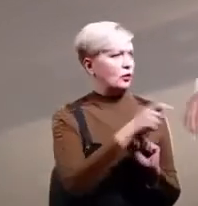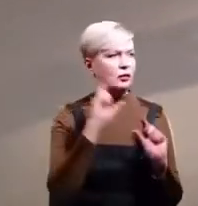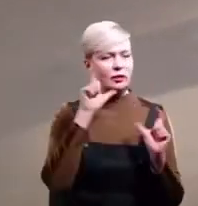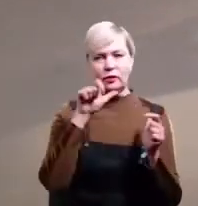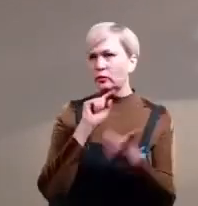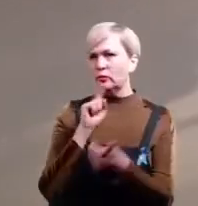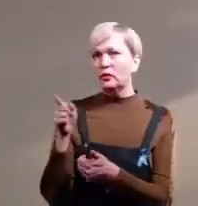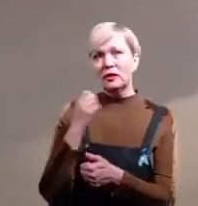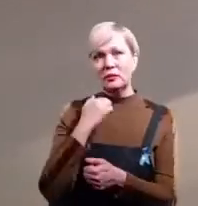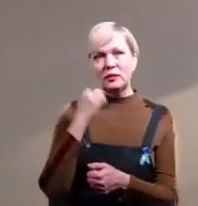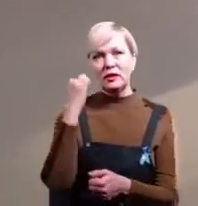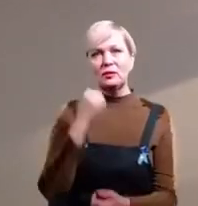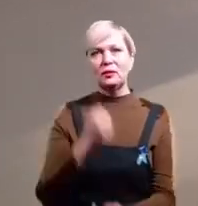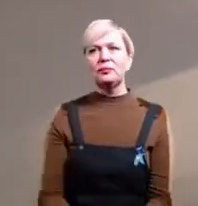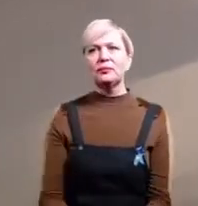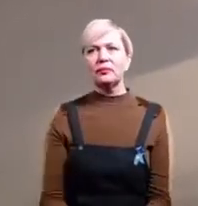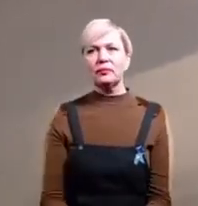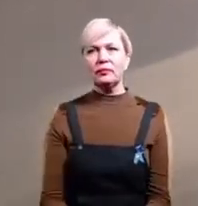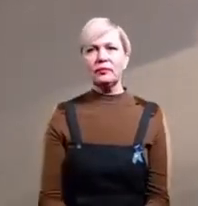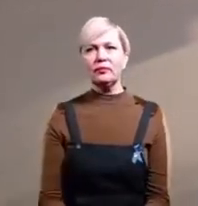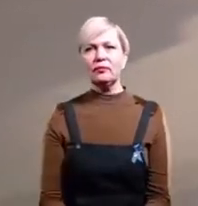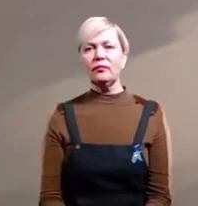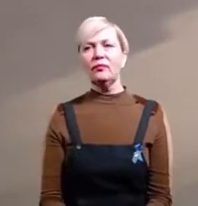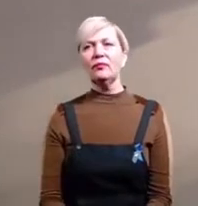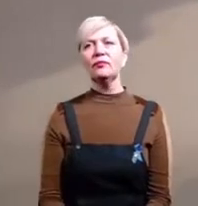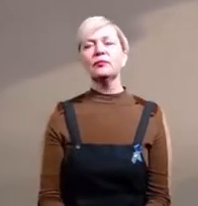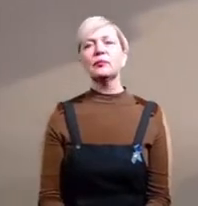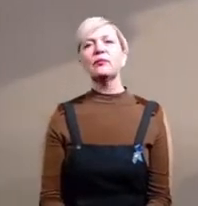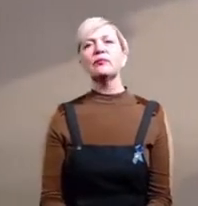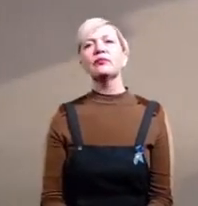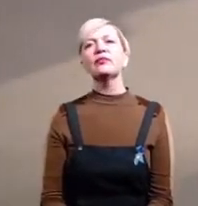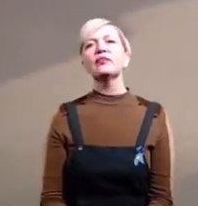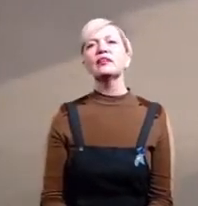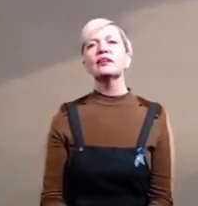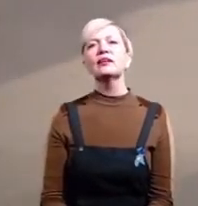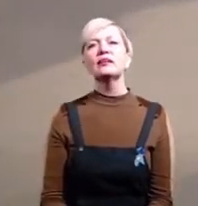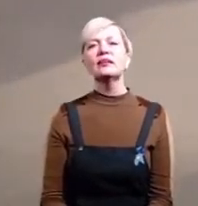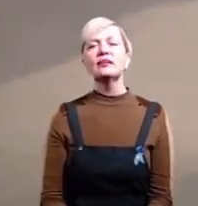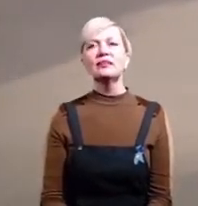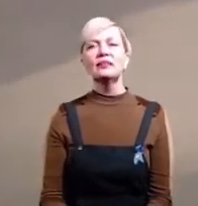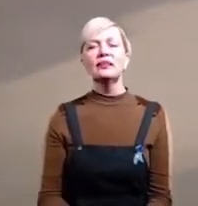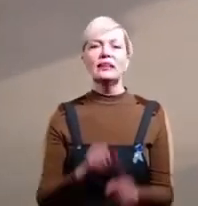Спасибо. Или анфас сядь. Анфас сядь. Да, молодец.